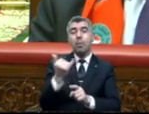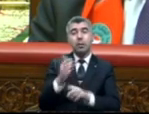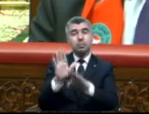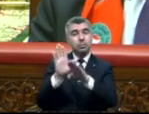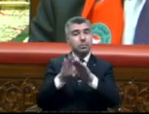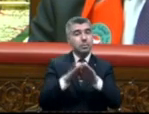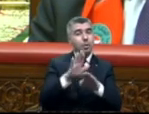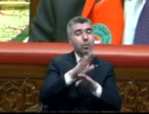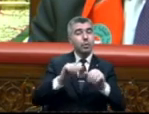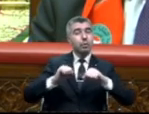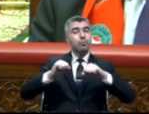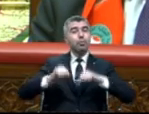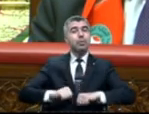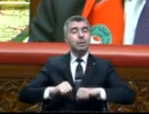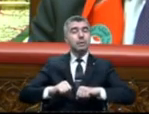بين المجالس الترابية